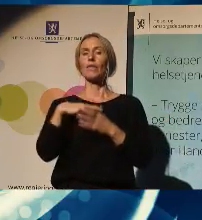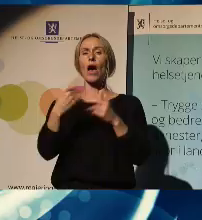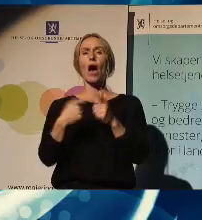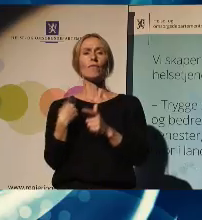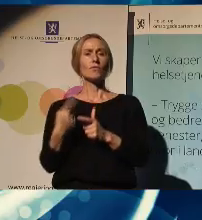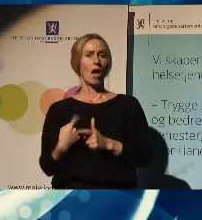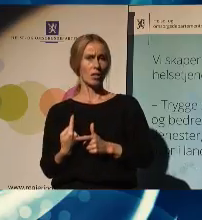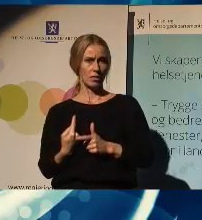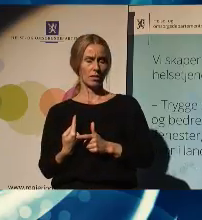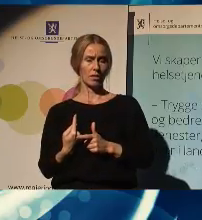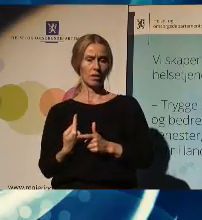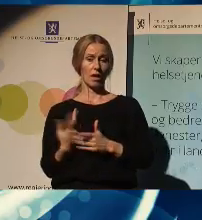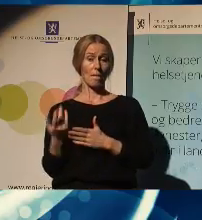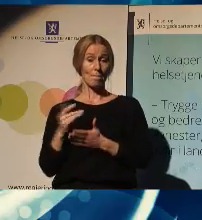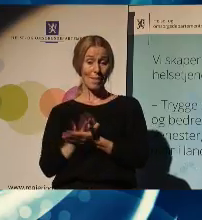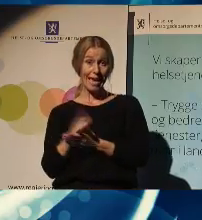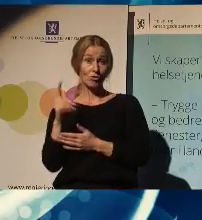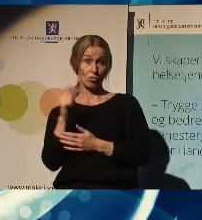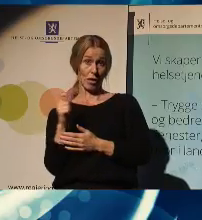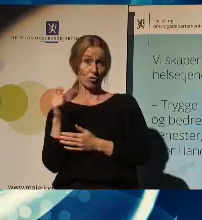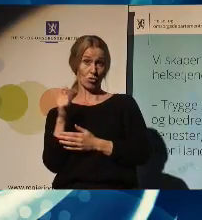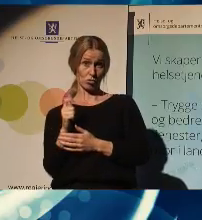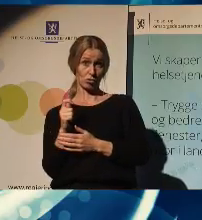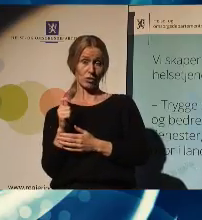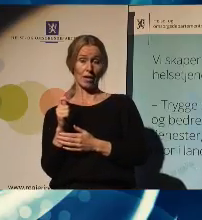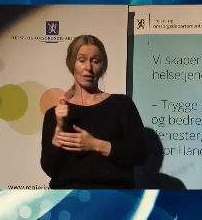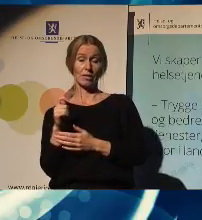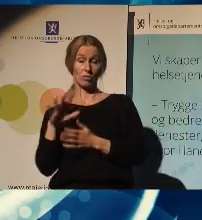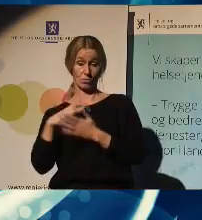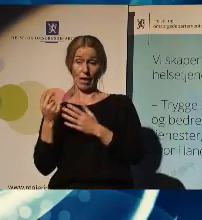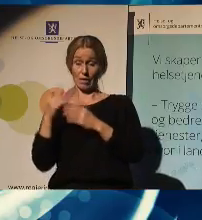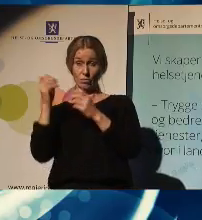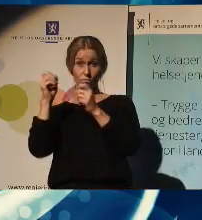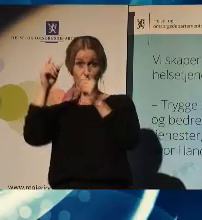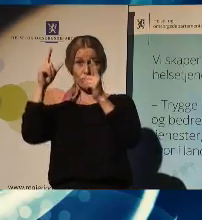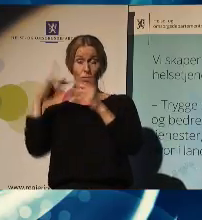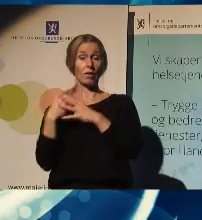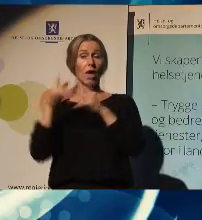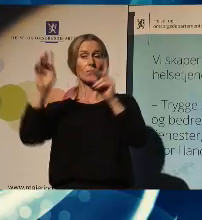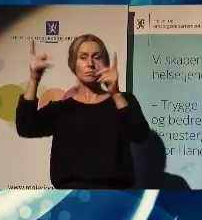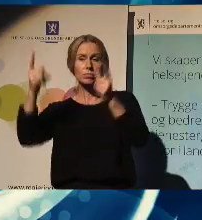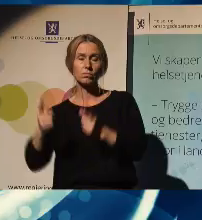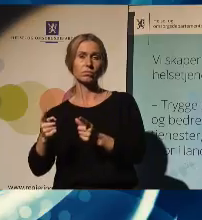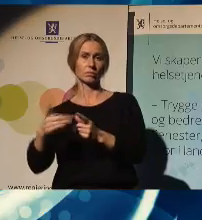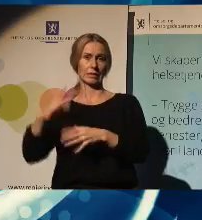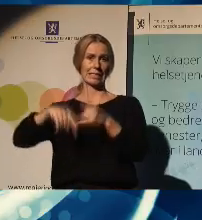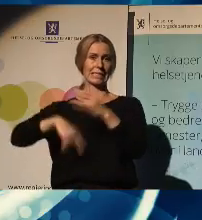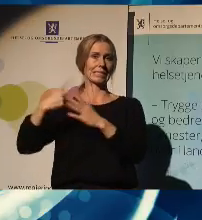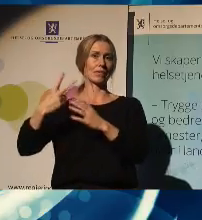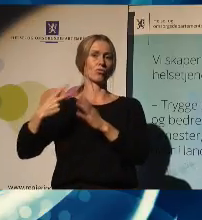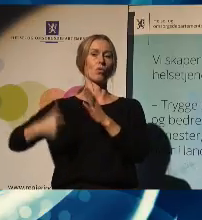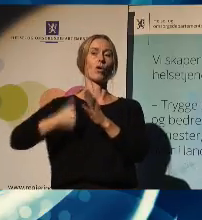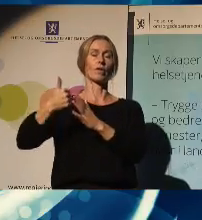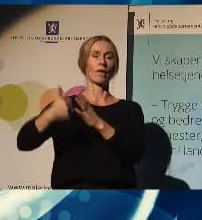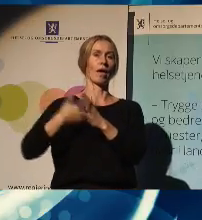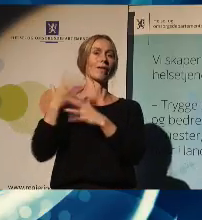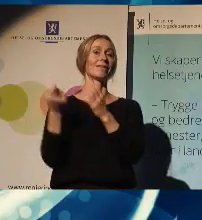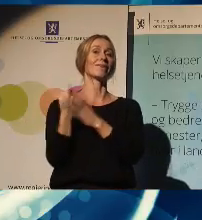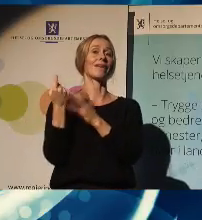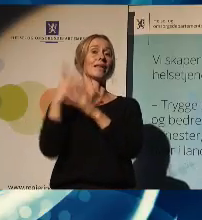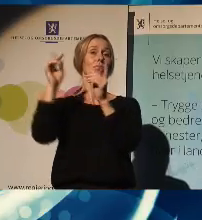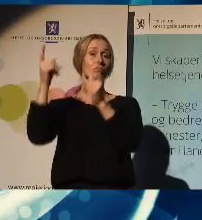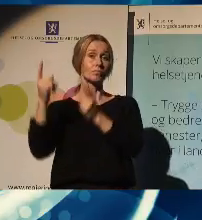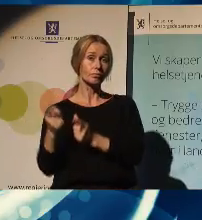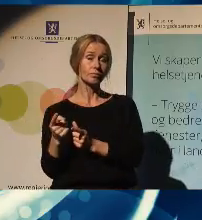antallet med tuberkulose som blitt oppdaget har falt de siste 2 årene. Men